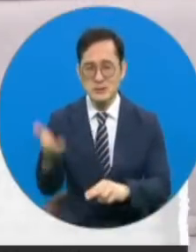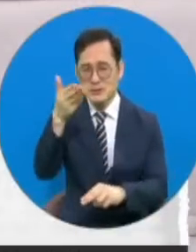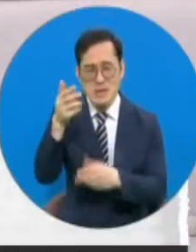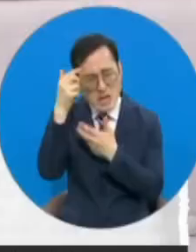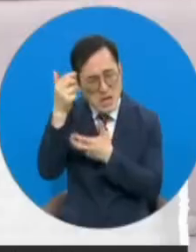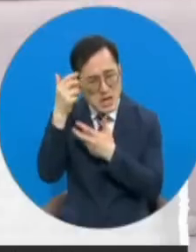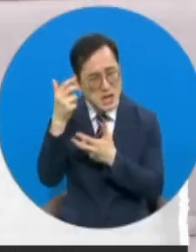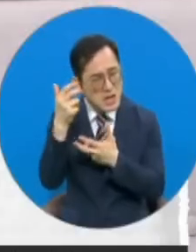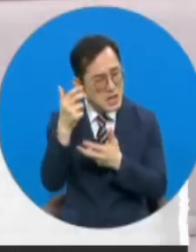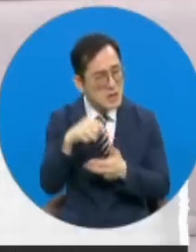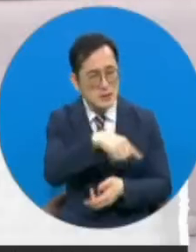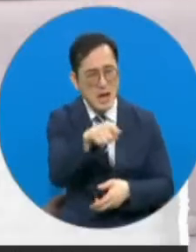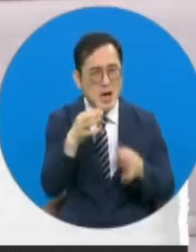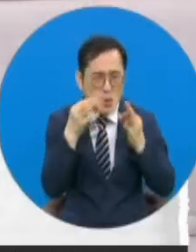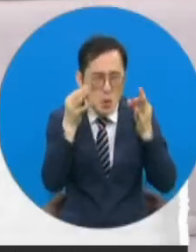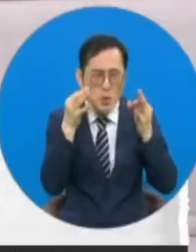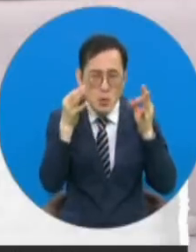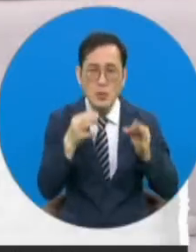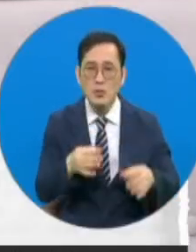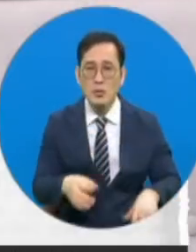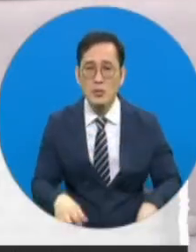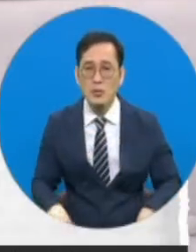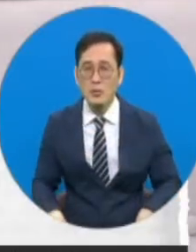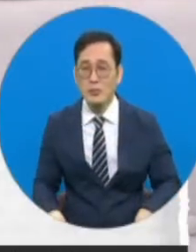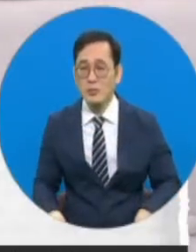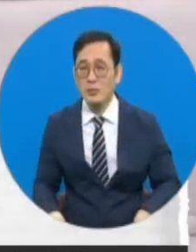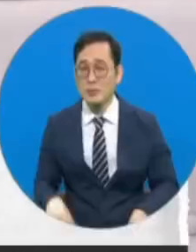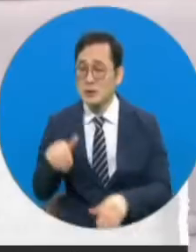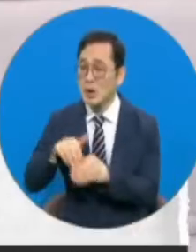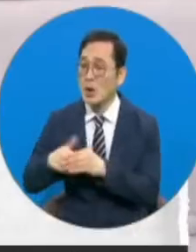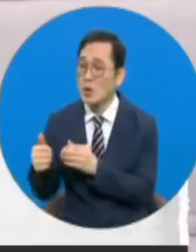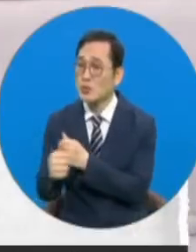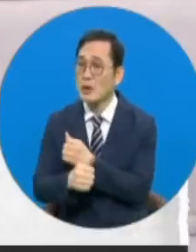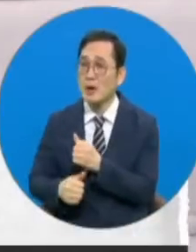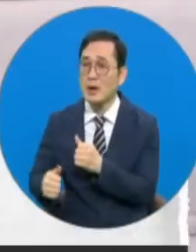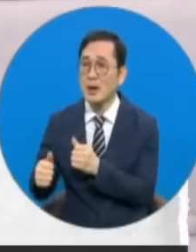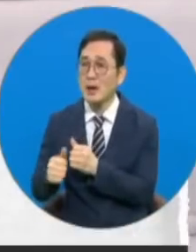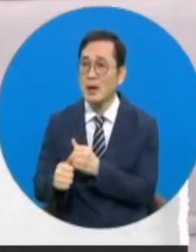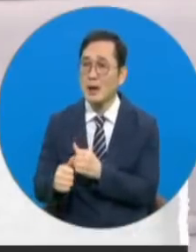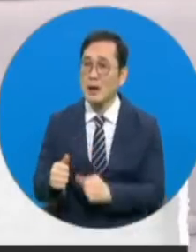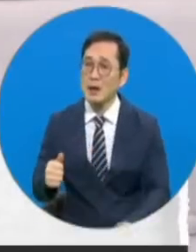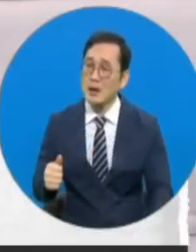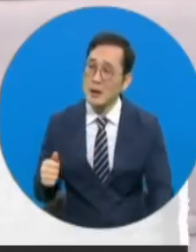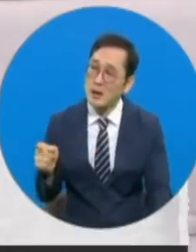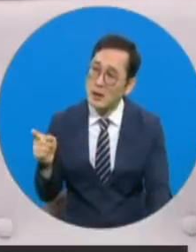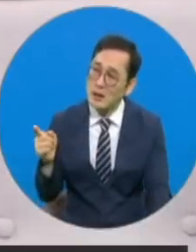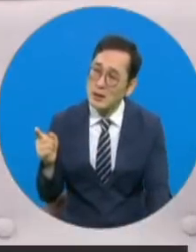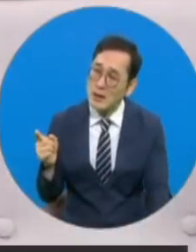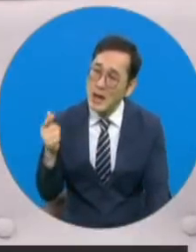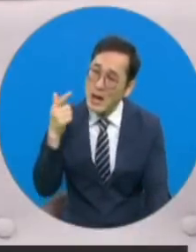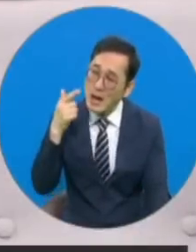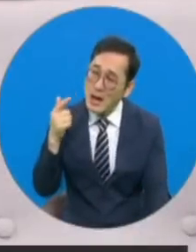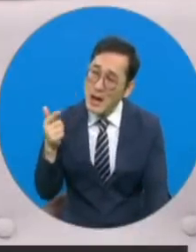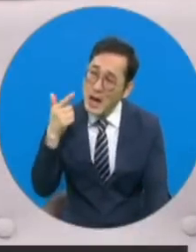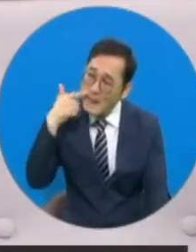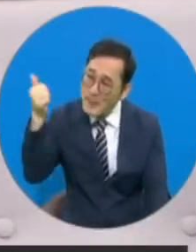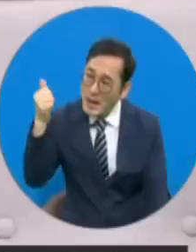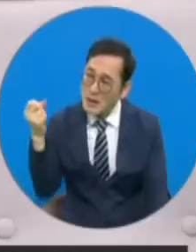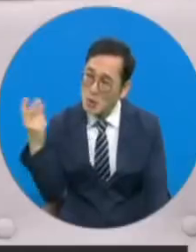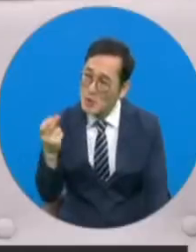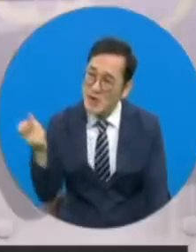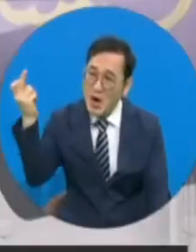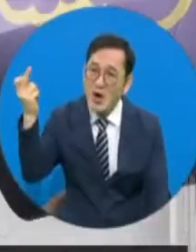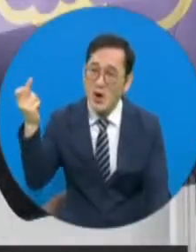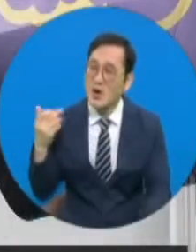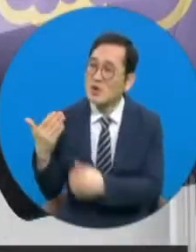있어요 그런데 지금 이번에 형님 찬스 또 어디 비아냥거리에서 형아 찬스라는 얘기를 쓰던데 아파트 안 쓰이고 형아